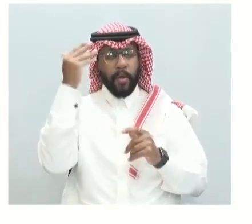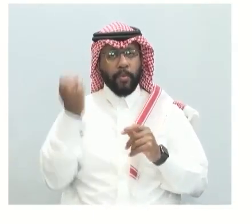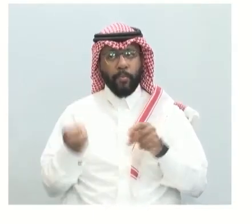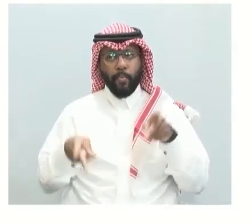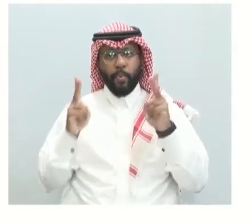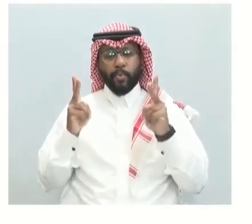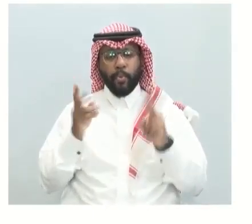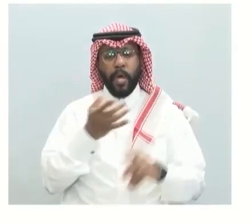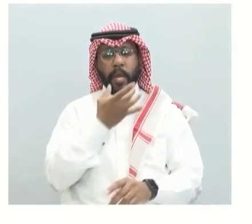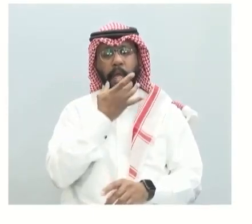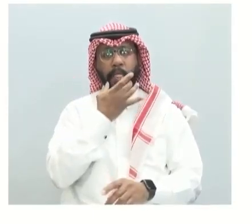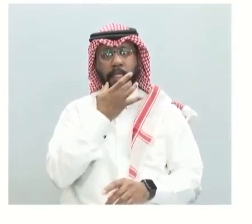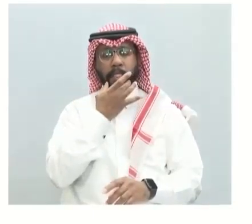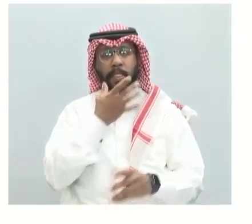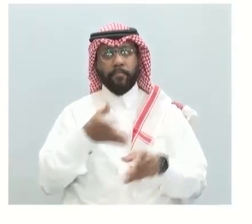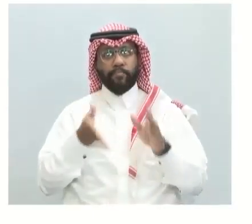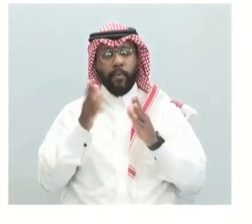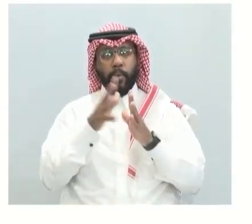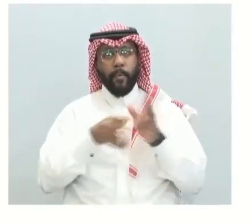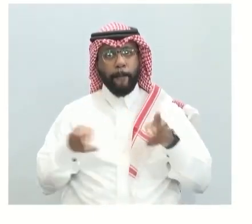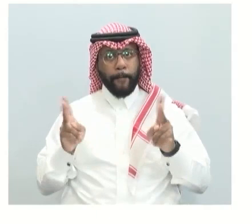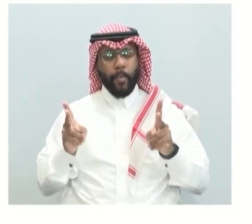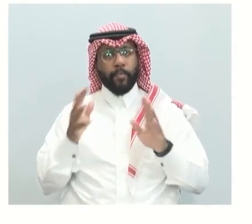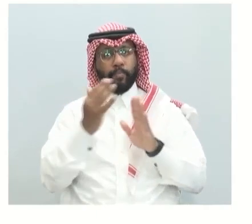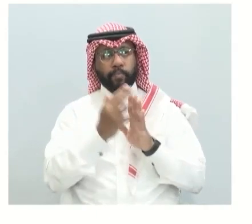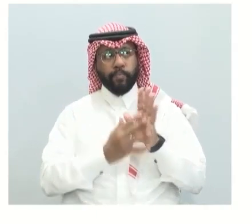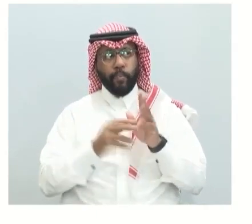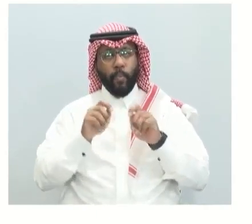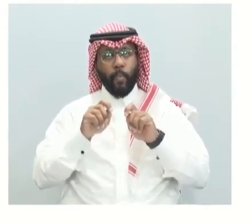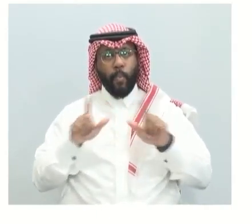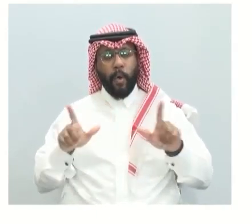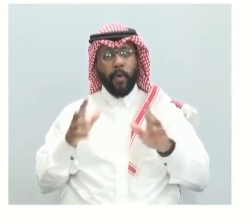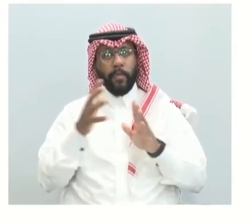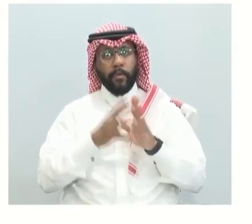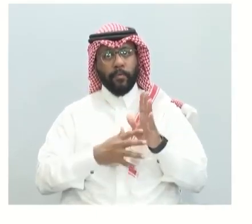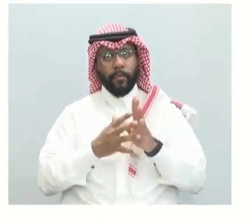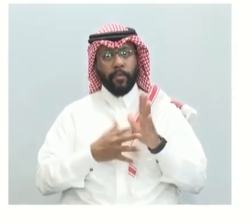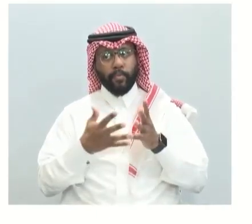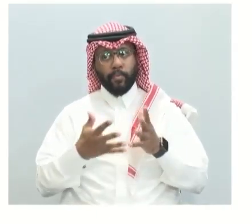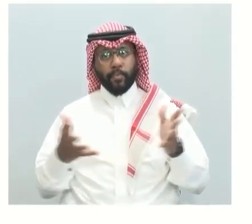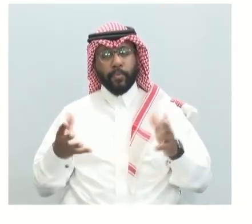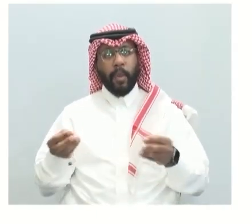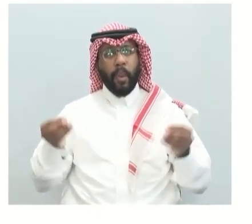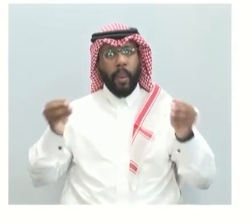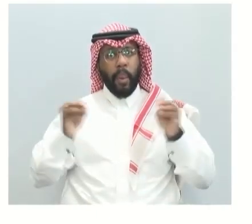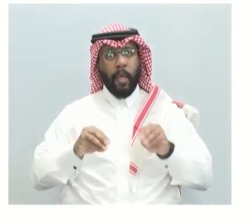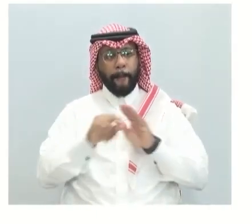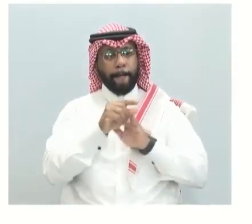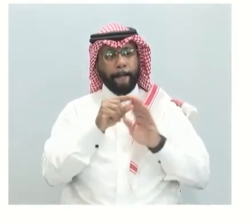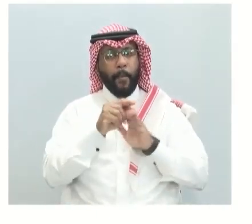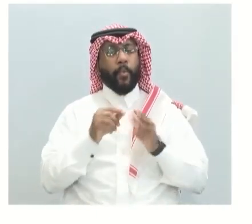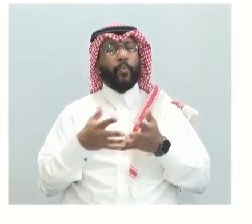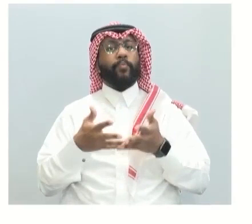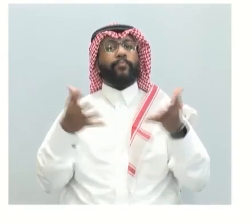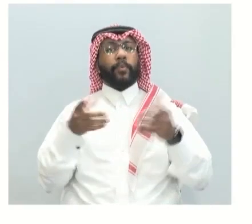رياض ممكن نقوم بكتابه مشروع الرياض حتى نستخدمها بطريقه واضحه تكون كلمات اكثر حتى تدل على الموضوع بشكل اكبر